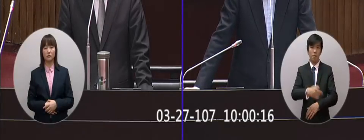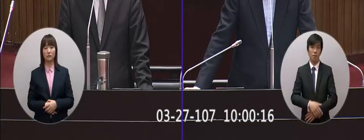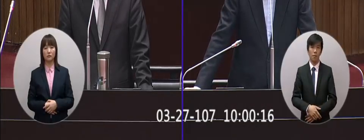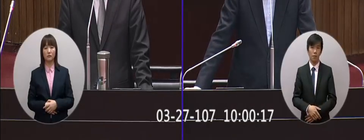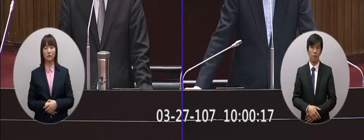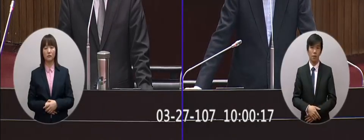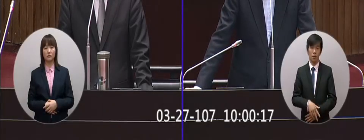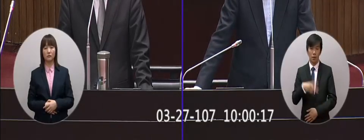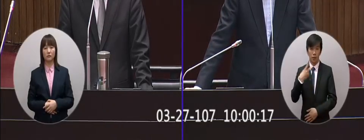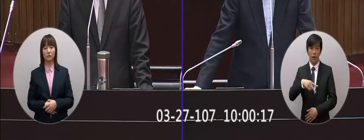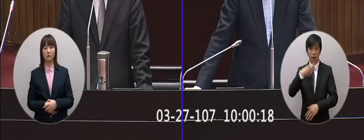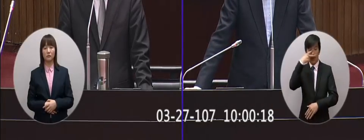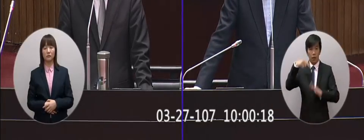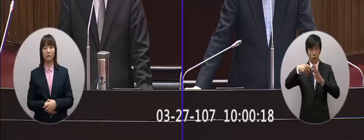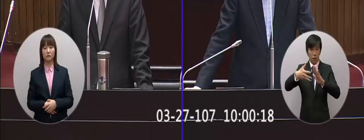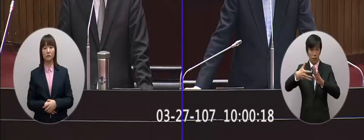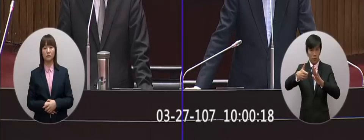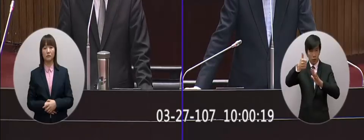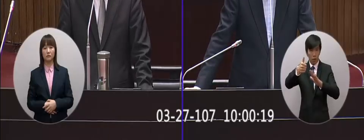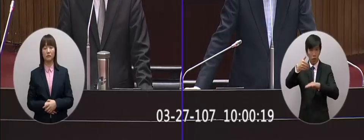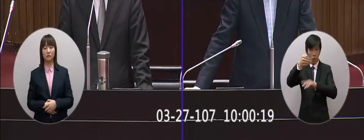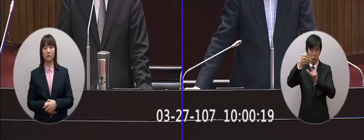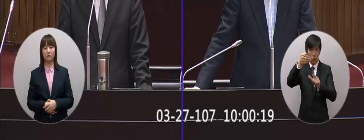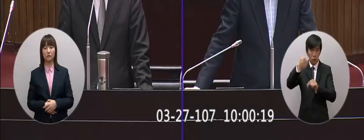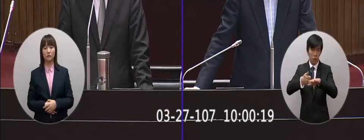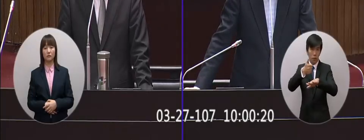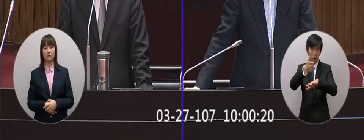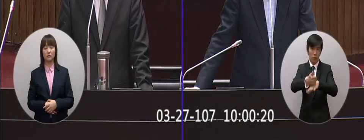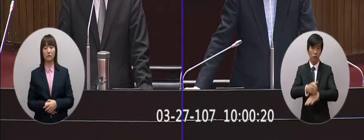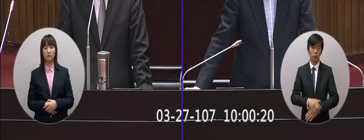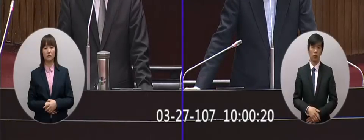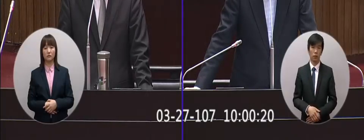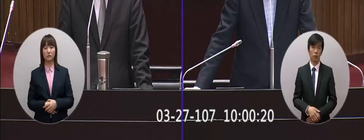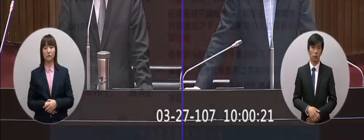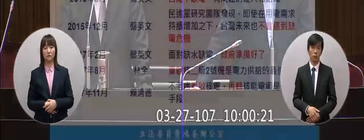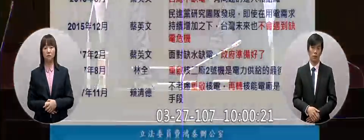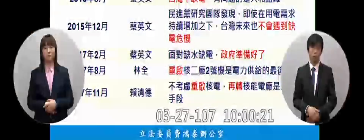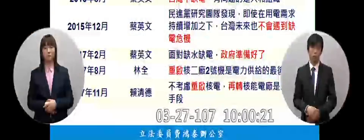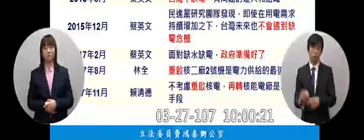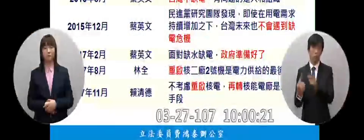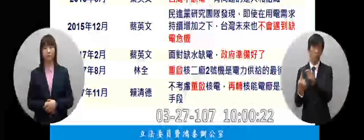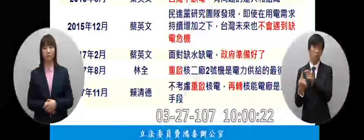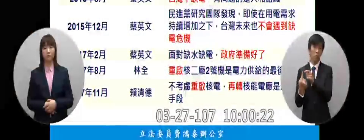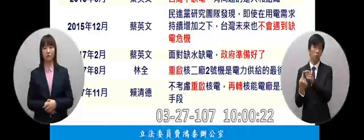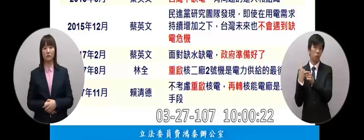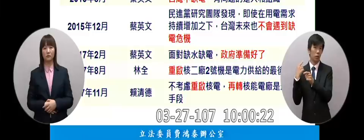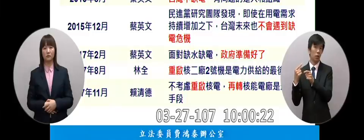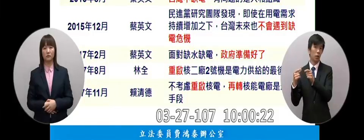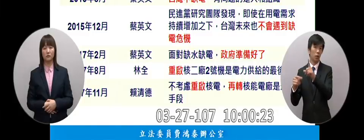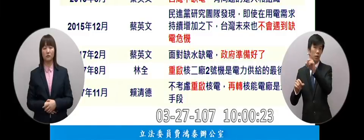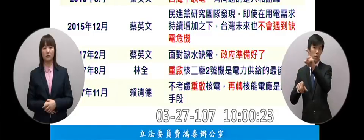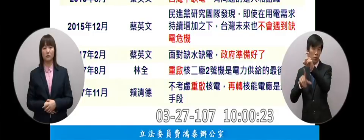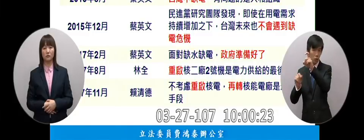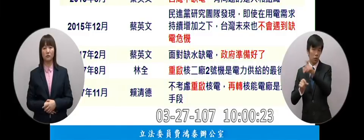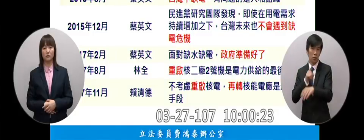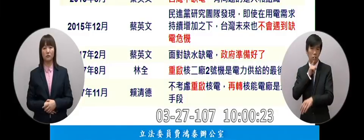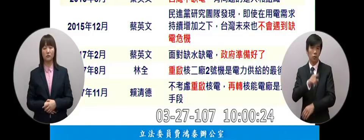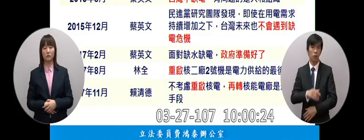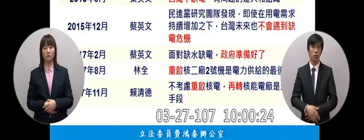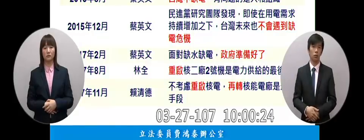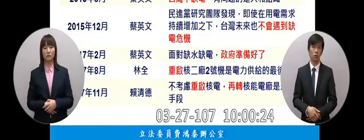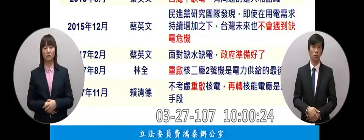09月份上台了。你在去年11月份， 4个月以前说不考